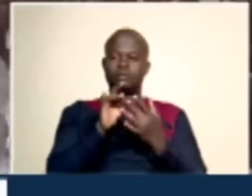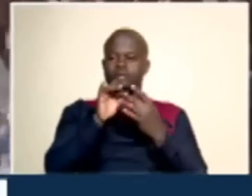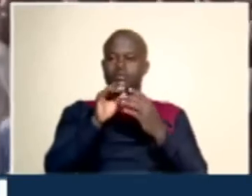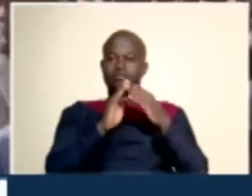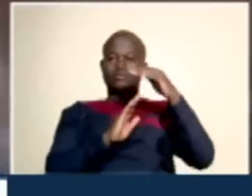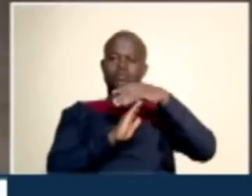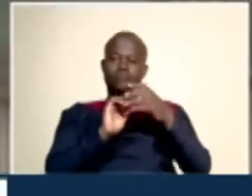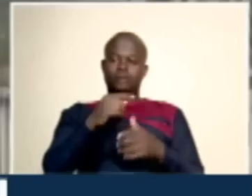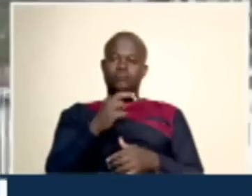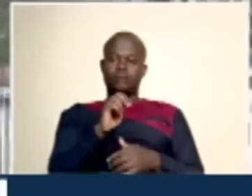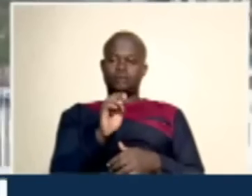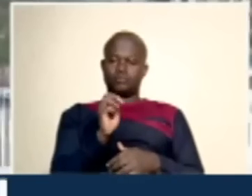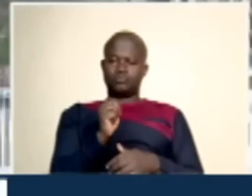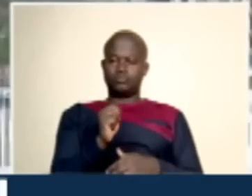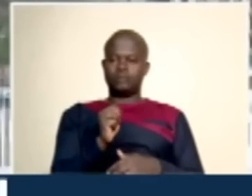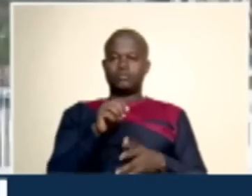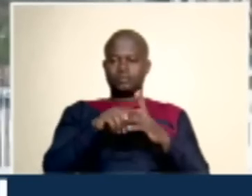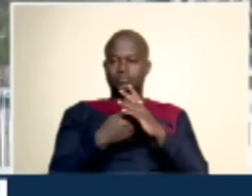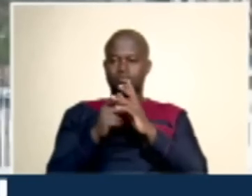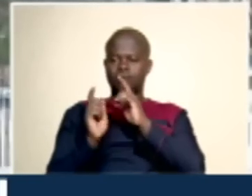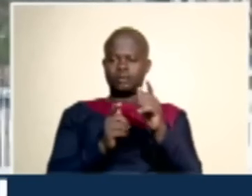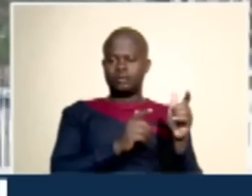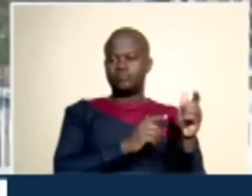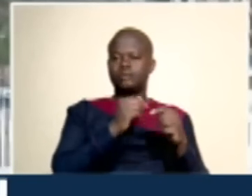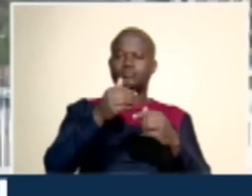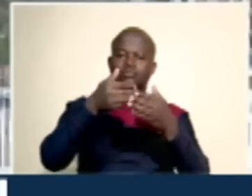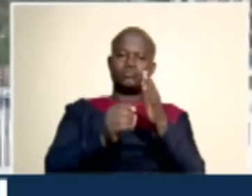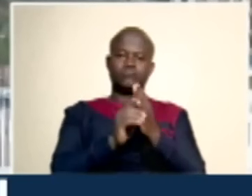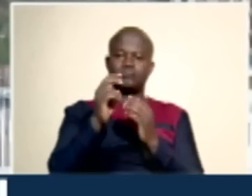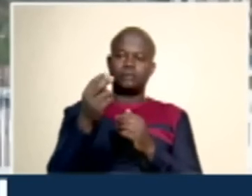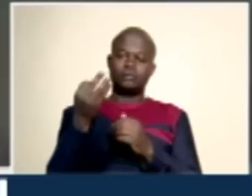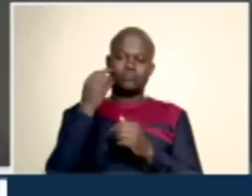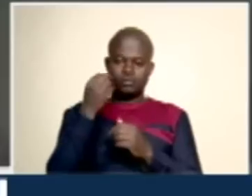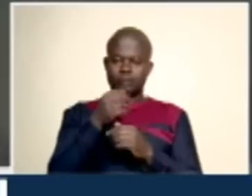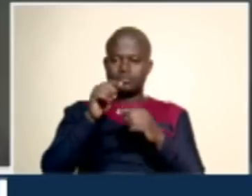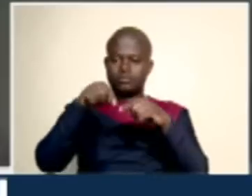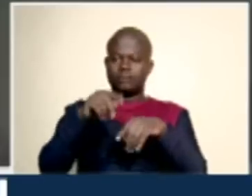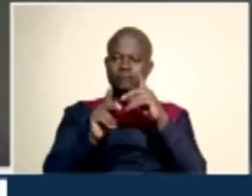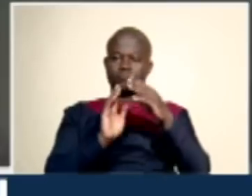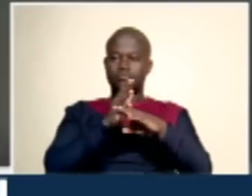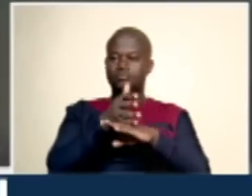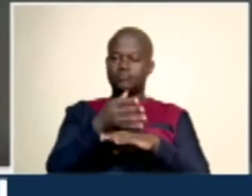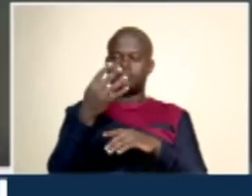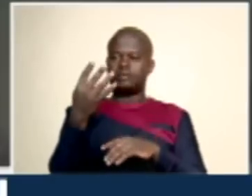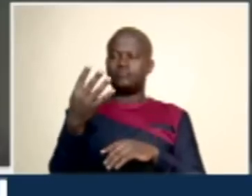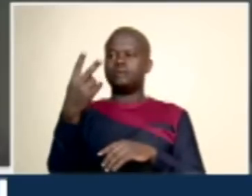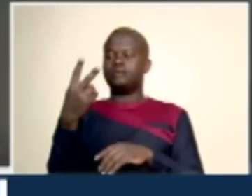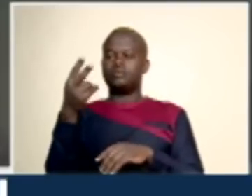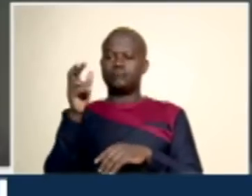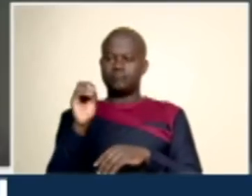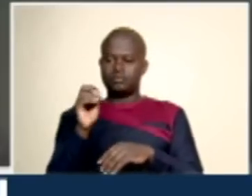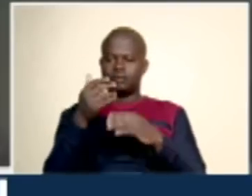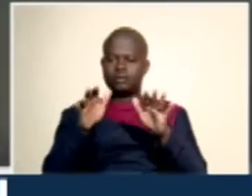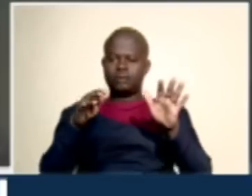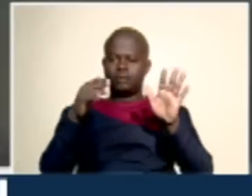wa Sudani Khartoum kuva iyo mirwano yubuye kugeza tariki 23 z'ukwezi abantu basaga 420 nibo